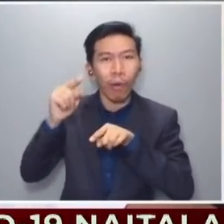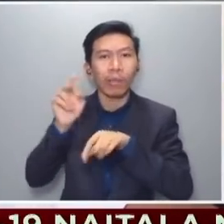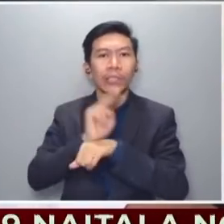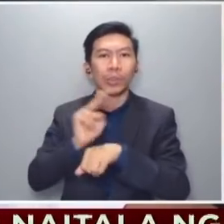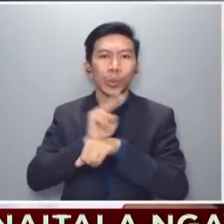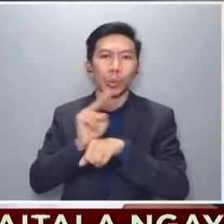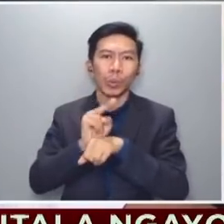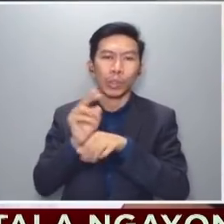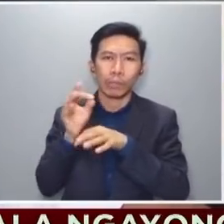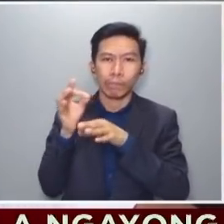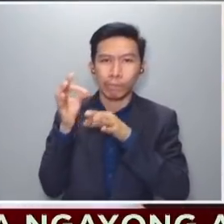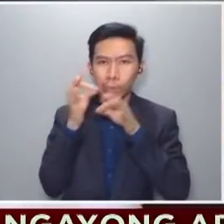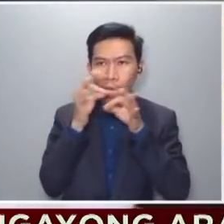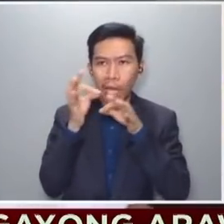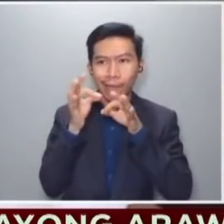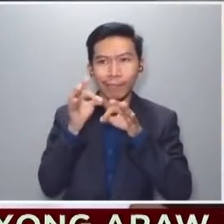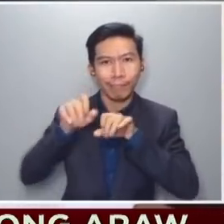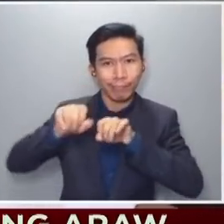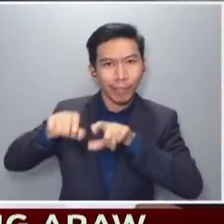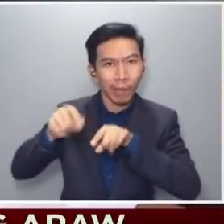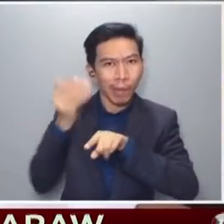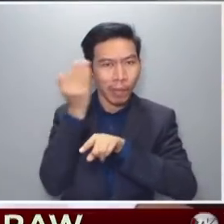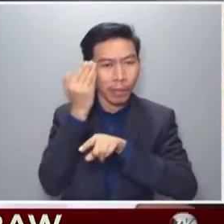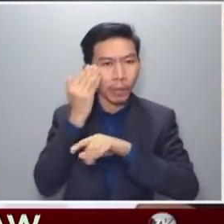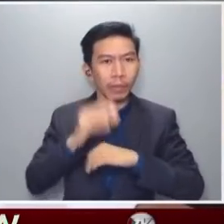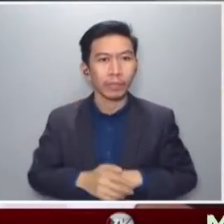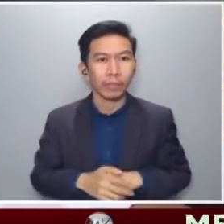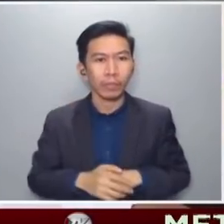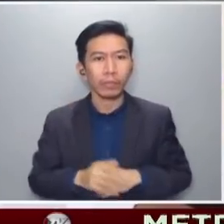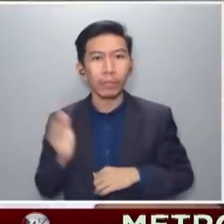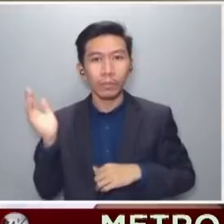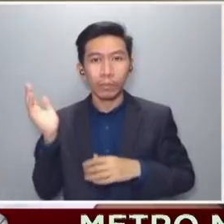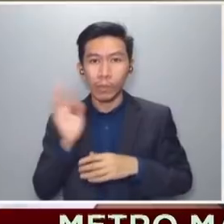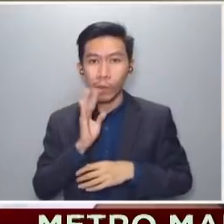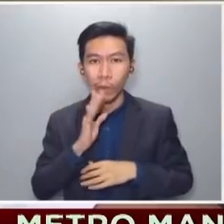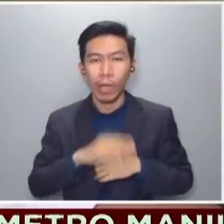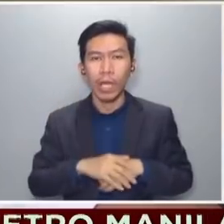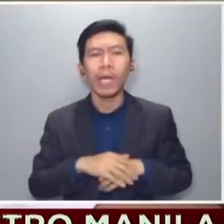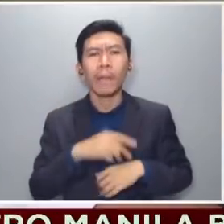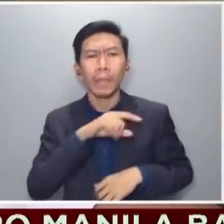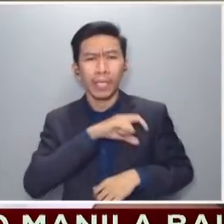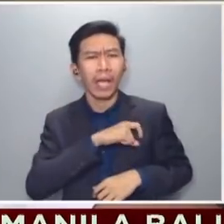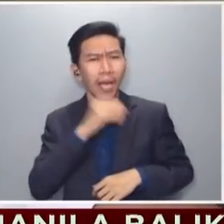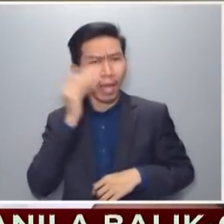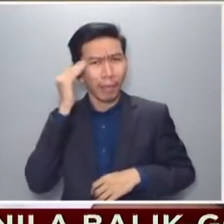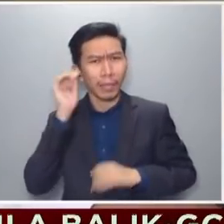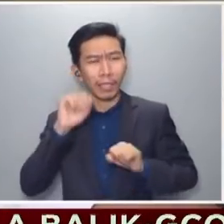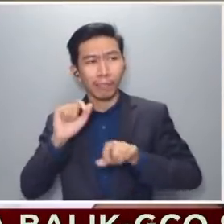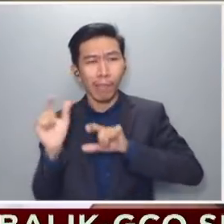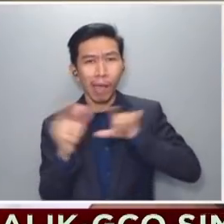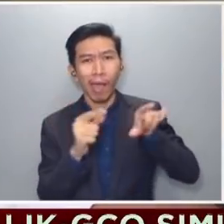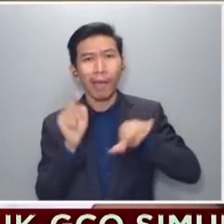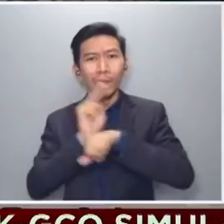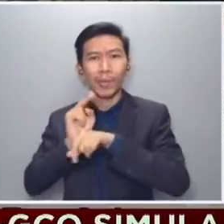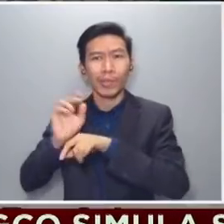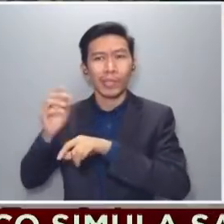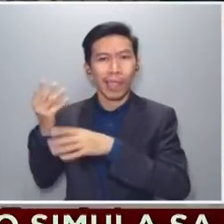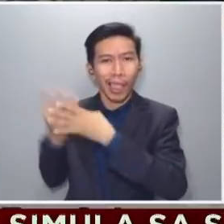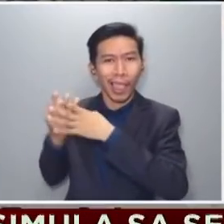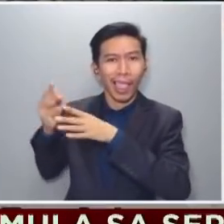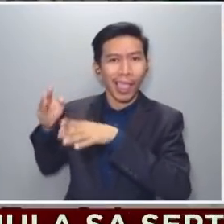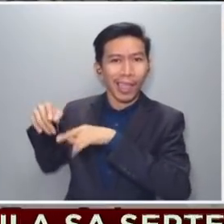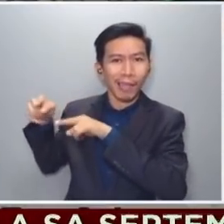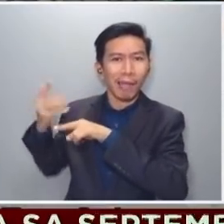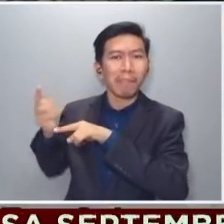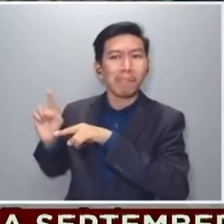na alam ng PNP na makakasuhan sila sa paggamit kay Junaire. Si Junaire, bibili, may dala raw pera.